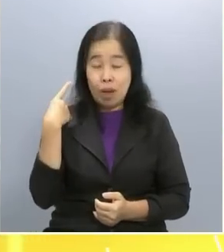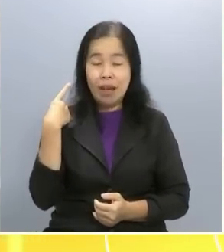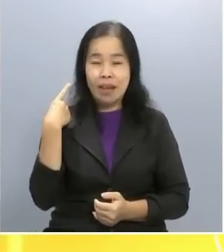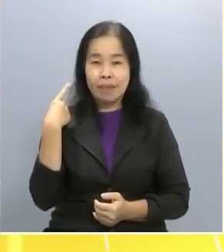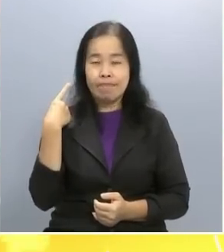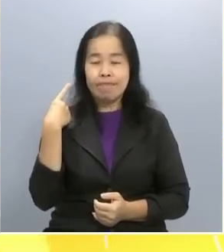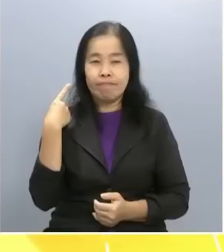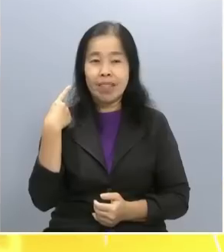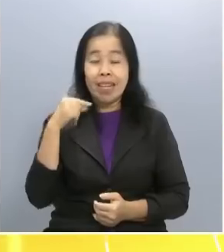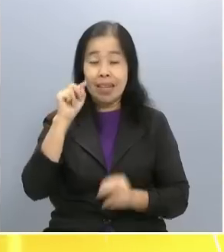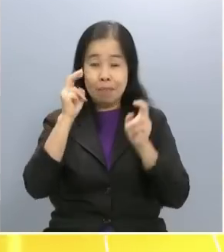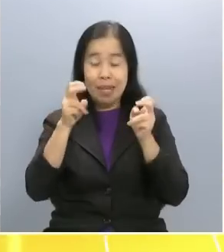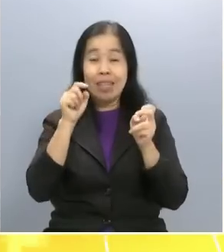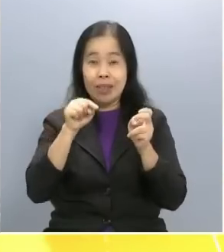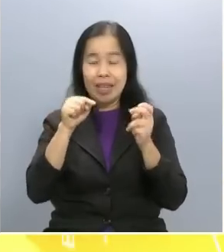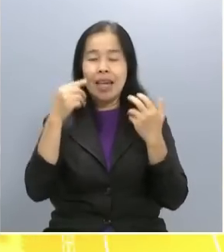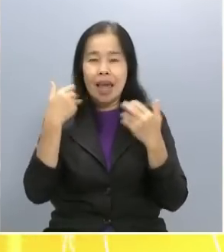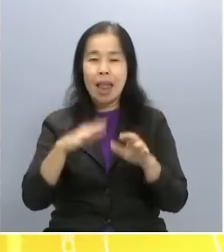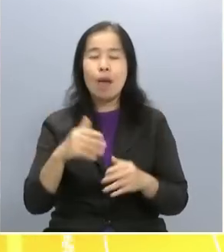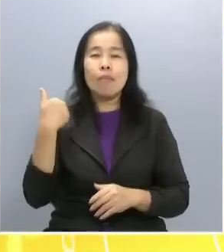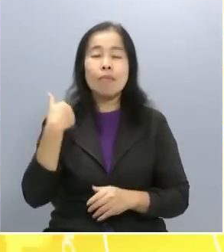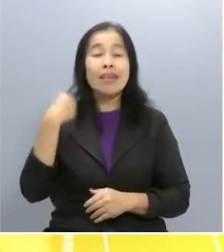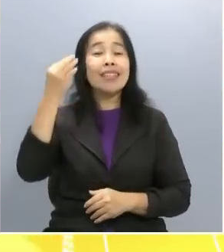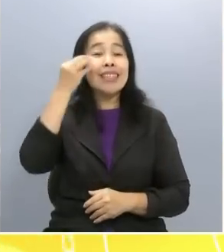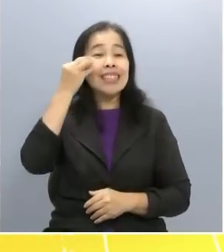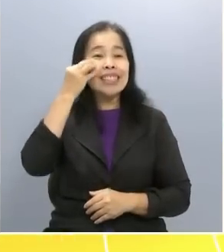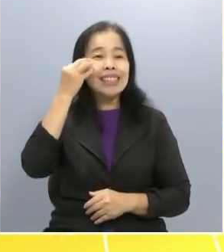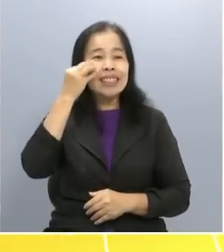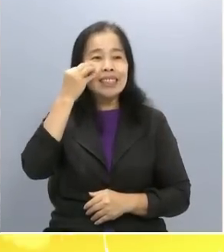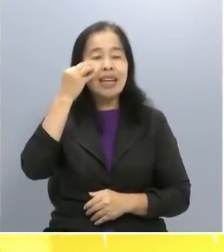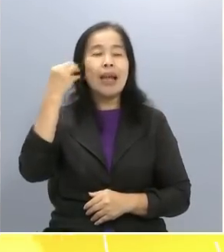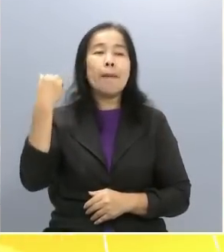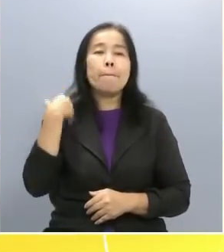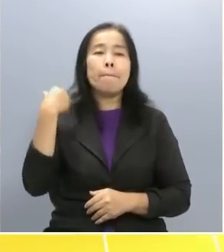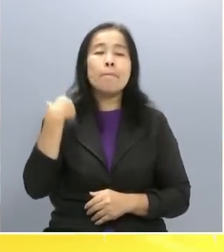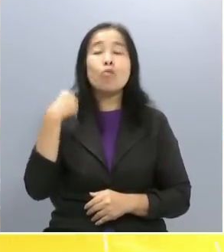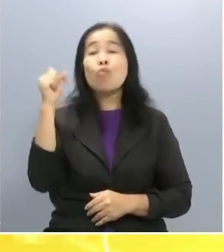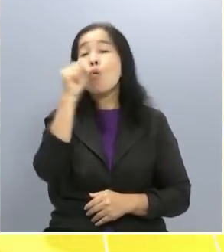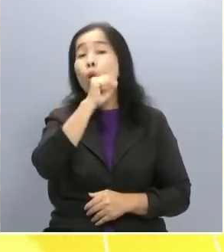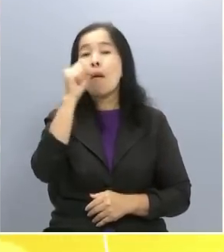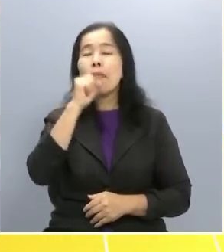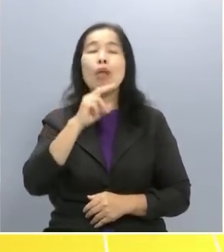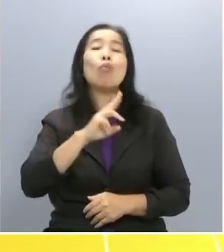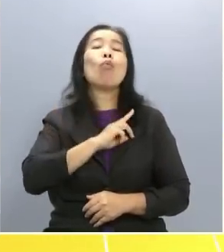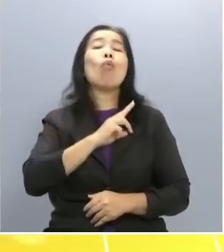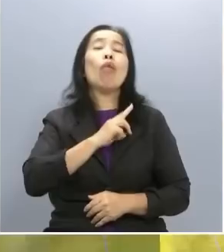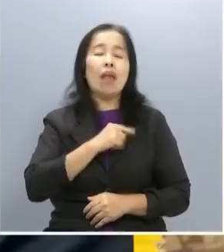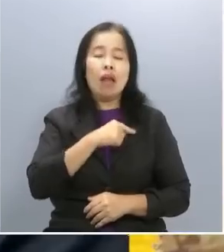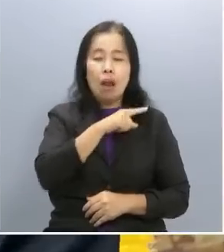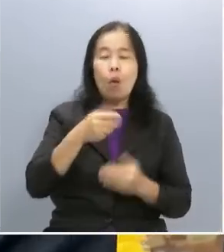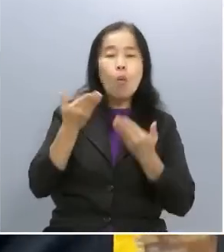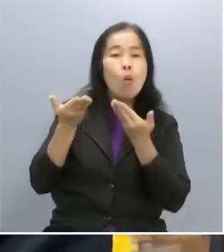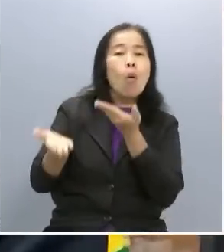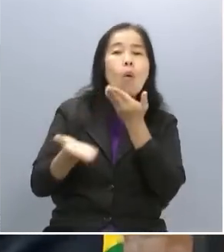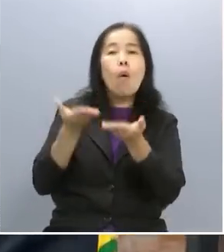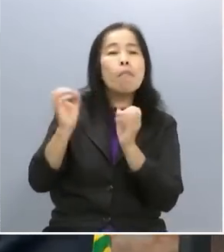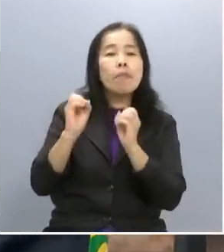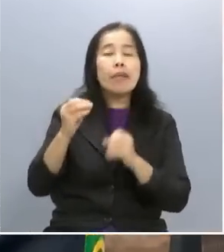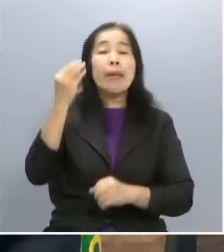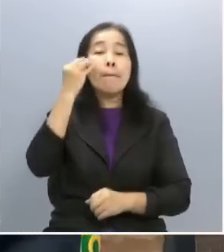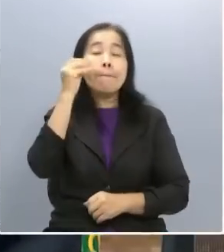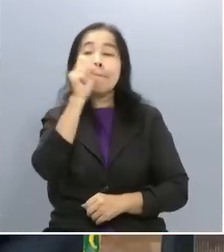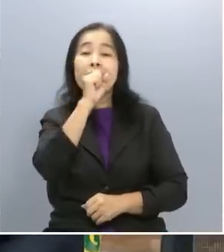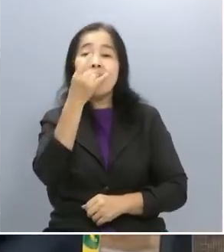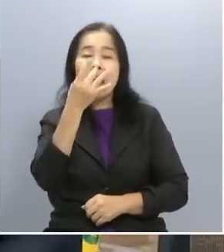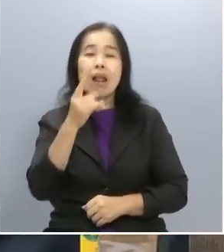างนี้เกิดขึ้นเนี่ยก็ปรากฏว่าคุณพิธาร้องเพลงที่เราไม่ได้ขอแต่แกตั้งใจจะร้องนั่นก็คือเพลงหนึ่ง